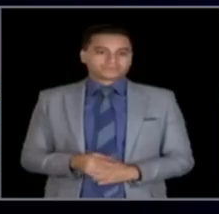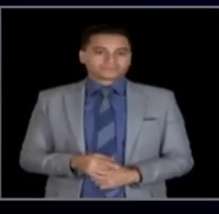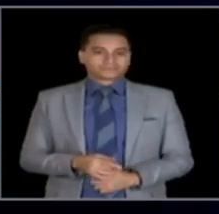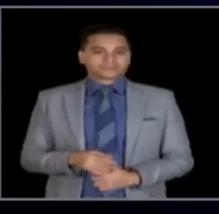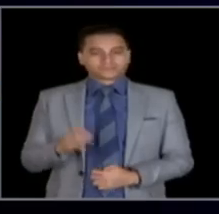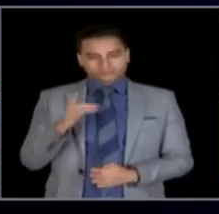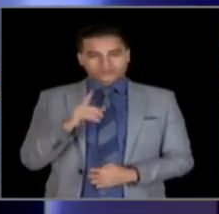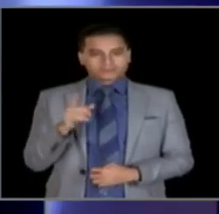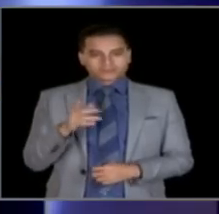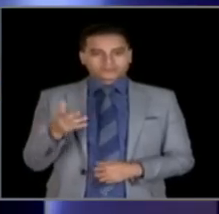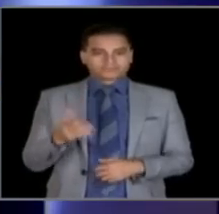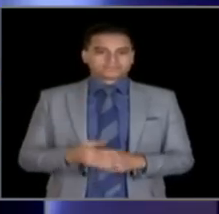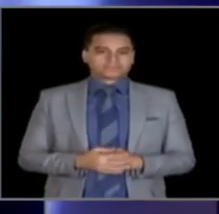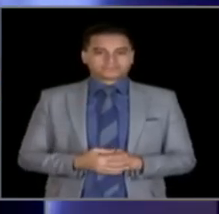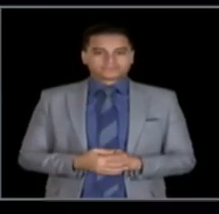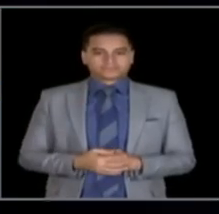إجابة صحيحة